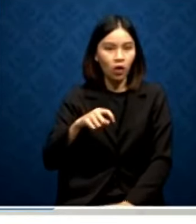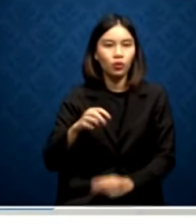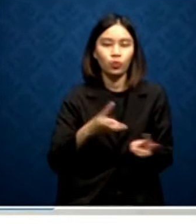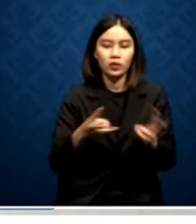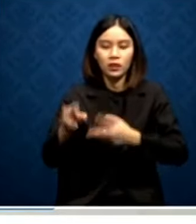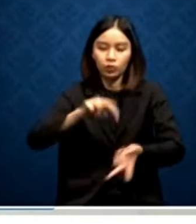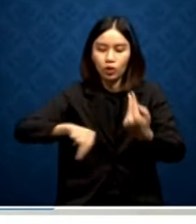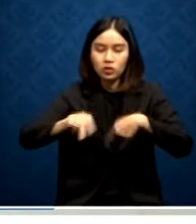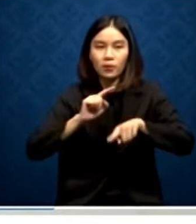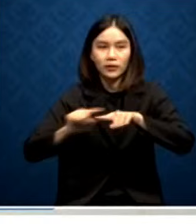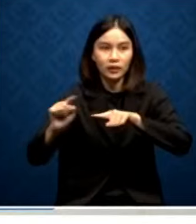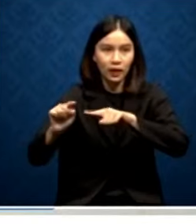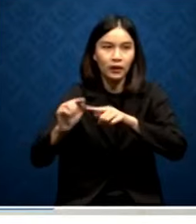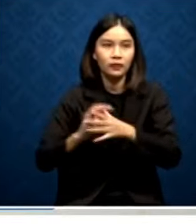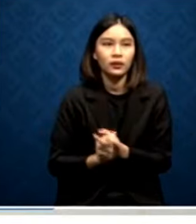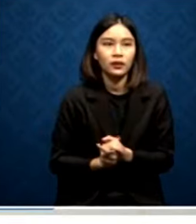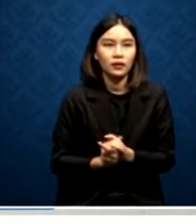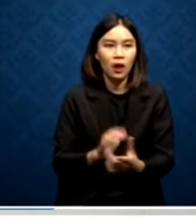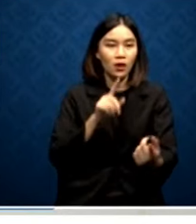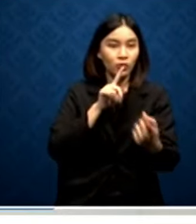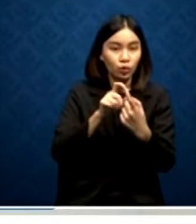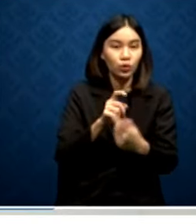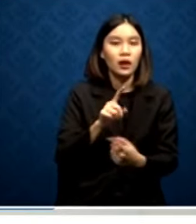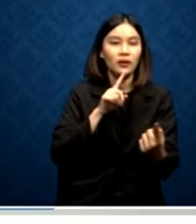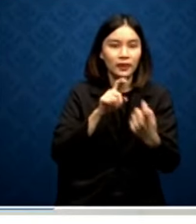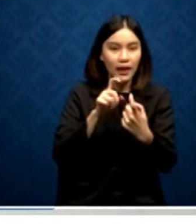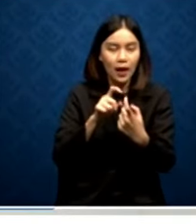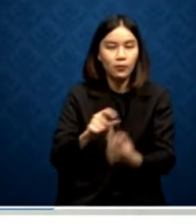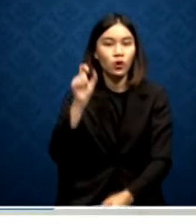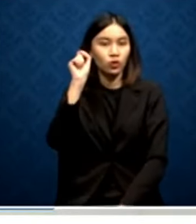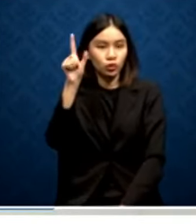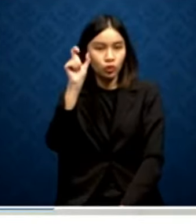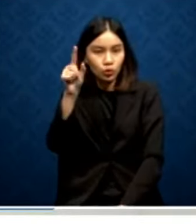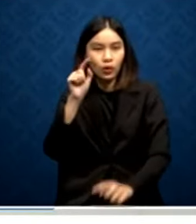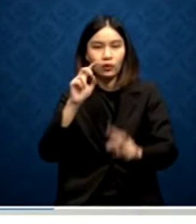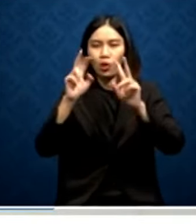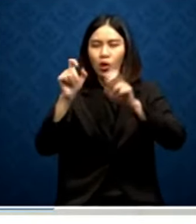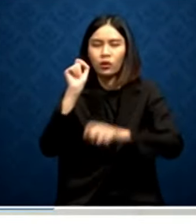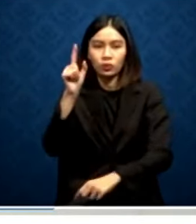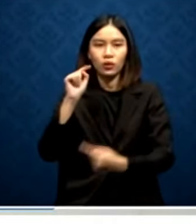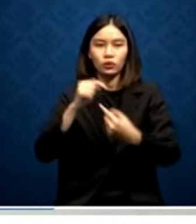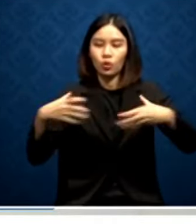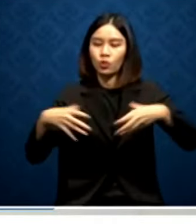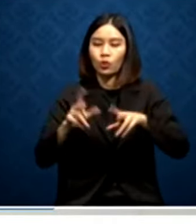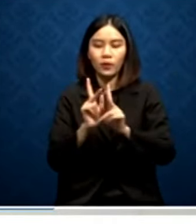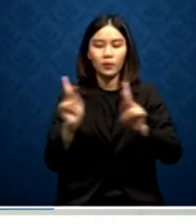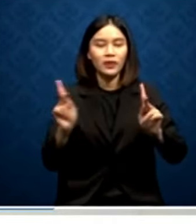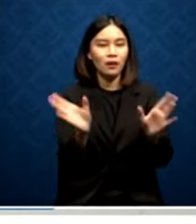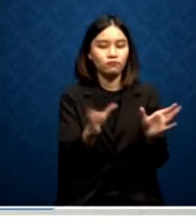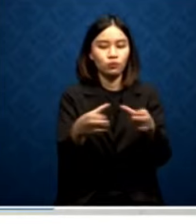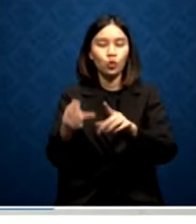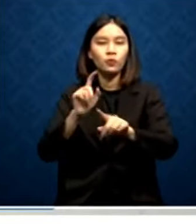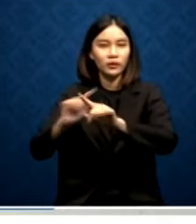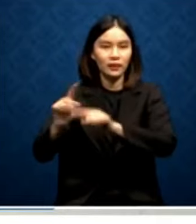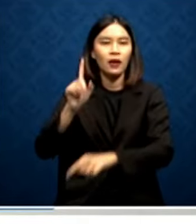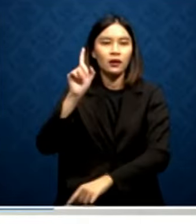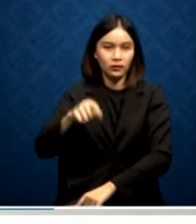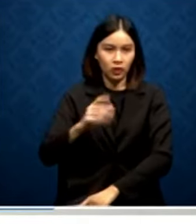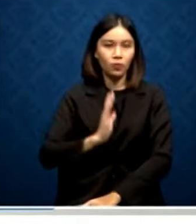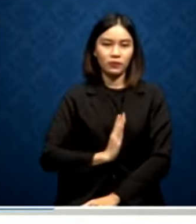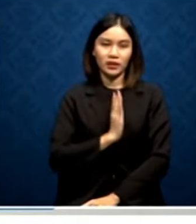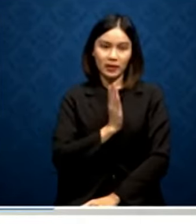สอบไม่ว่าจะคู้ถามยติด่วนหรือในระดับของกรรมาธิการต่างๆจะต้องมีความ